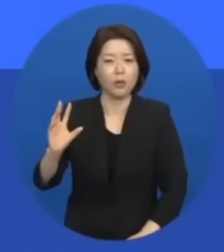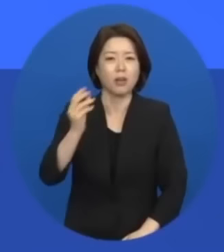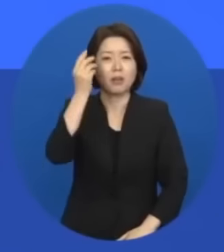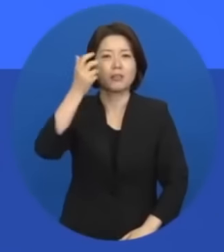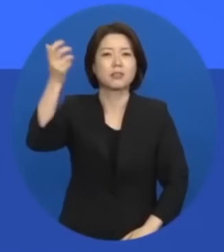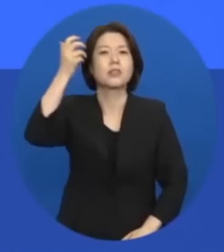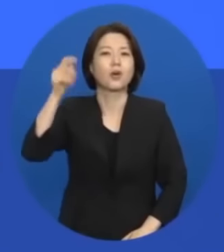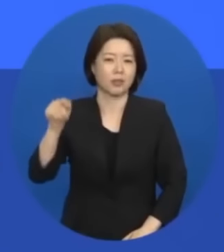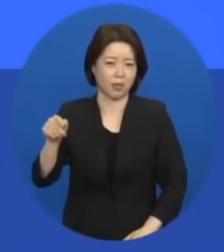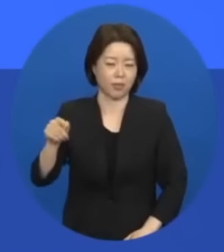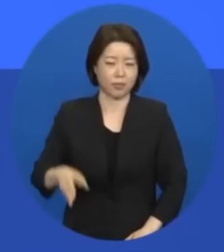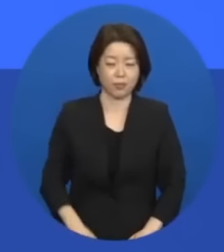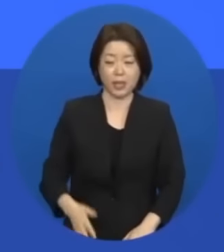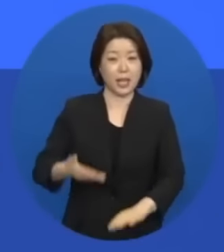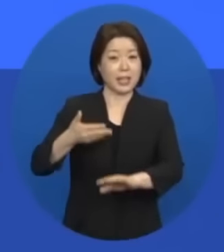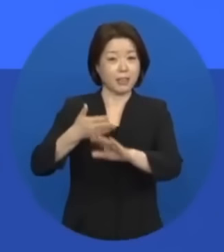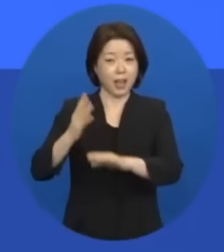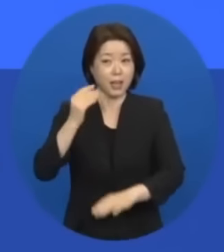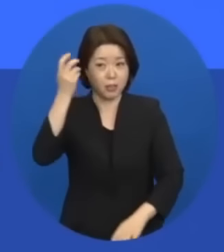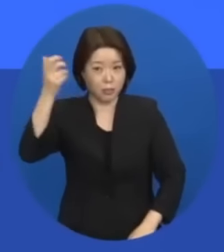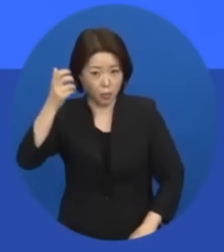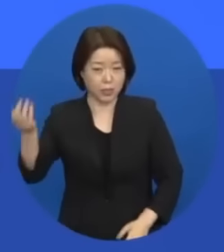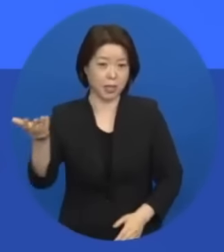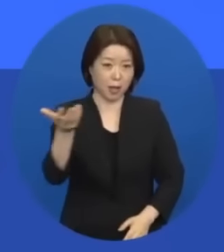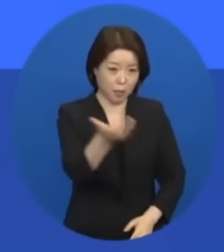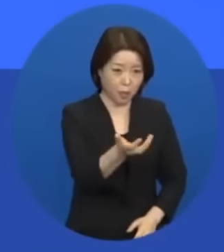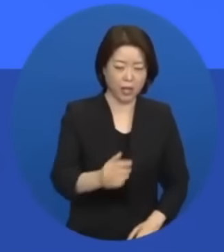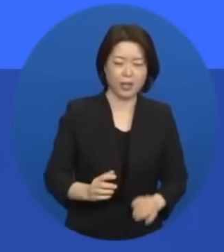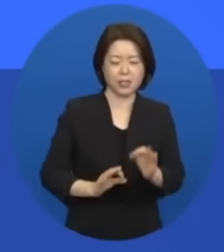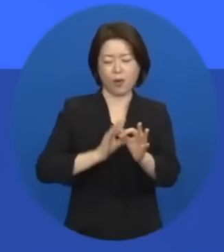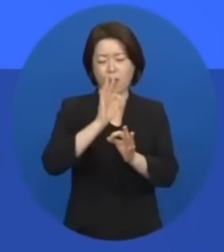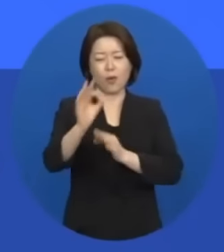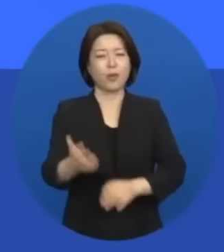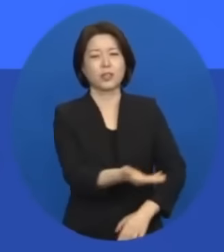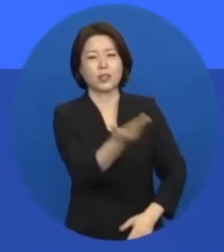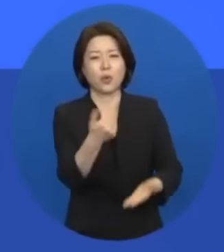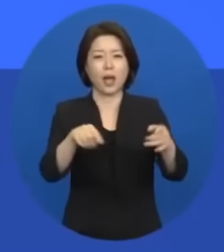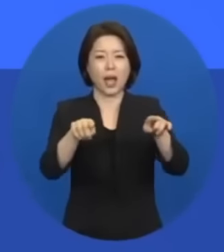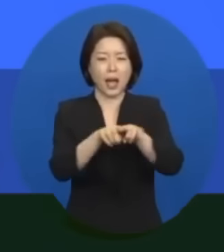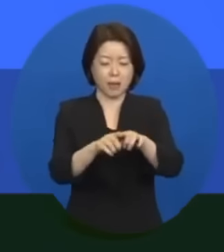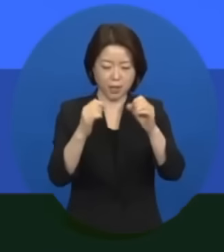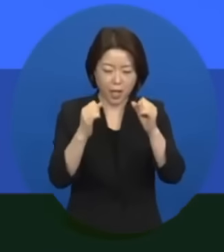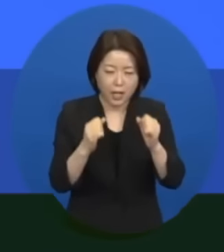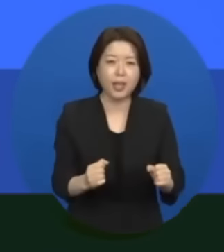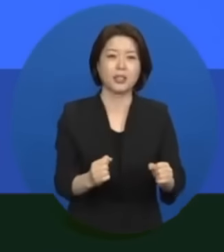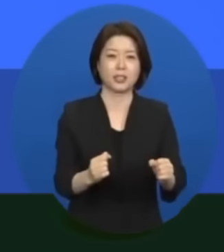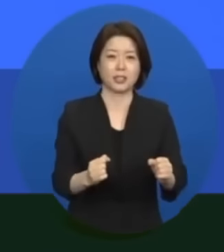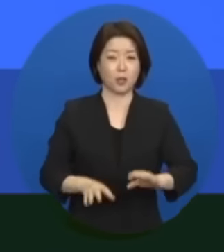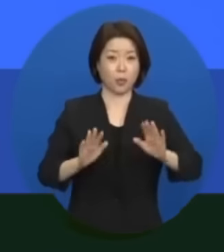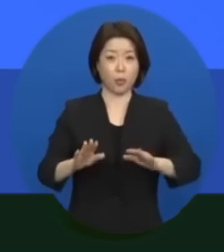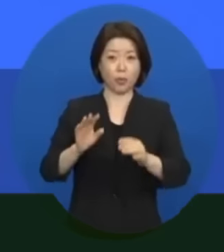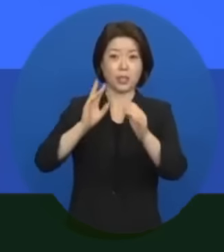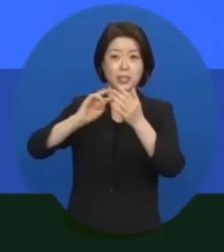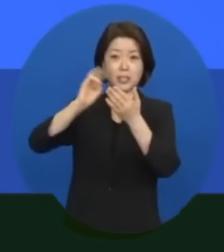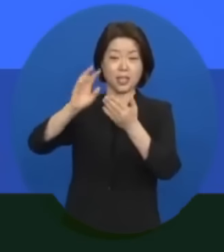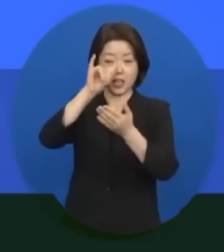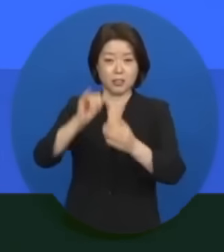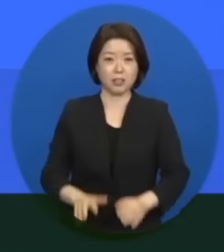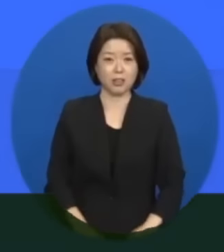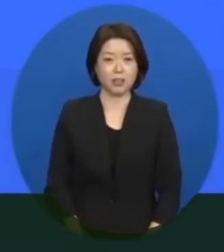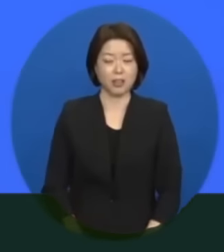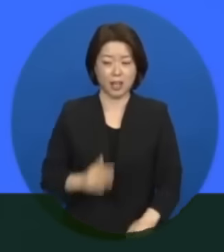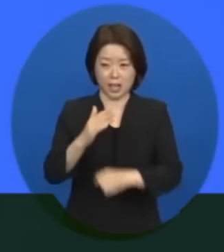있 사를 너희에게 보내셔서 영원히 너희와 함께 계시게 하실 것이다 오늘 찬양했고 하나님께서